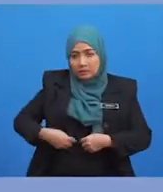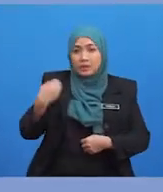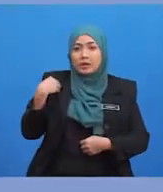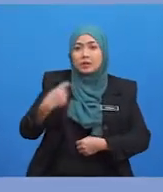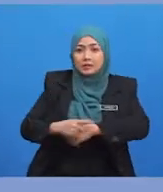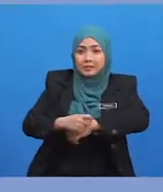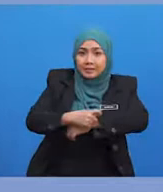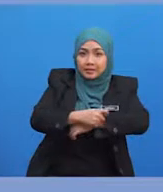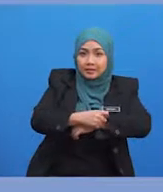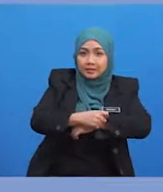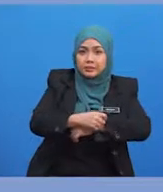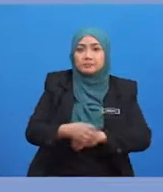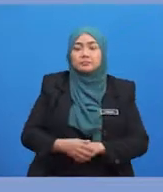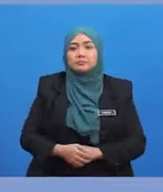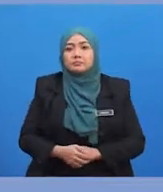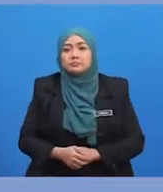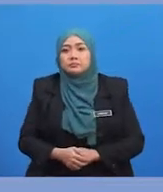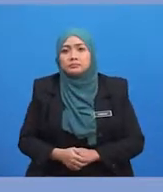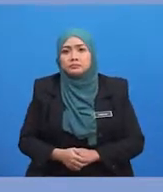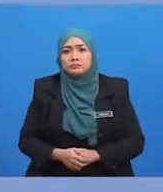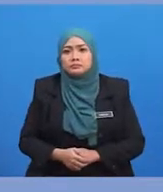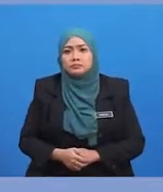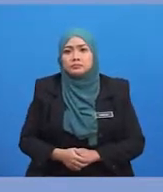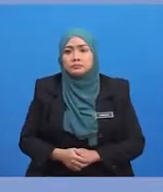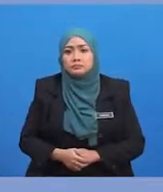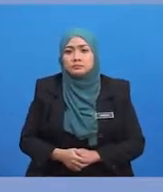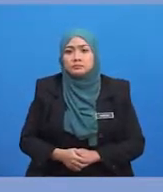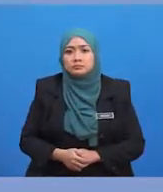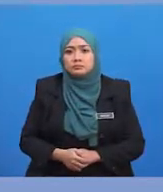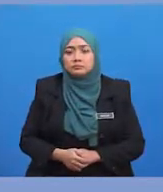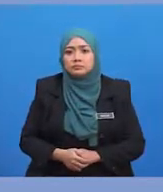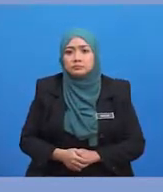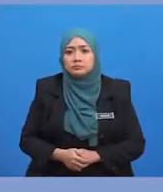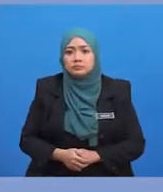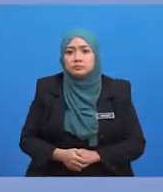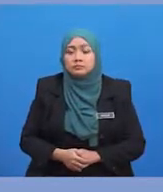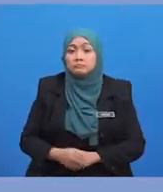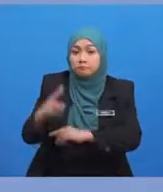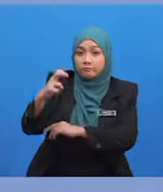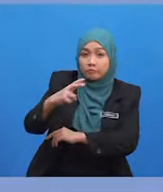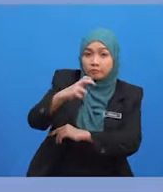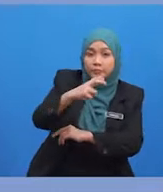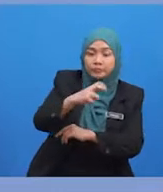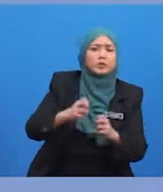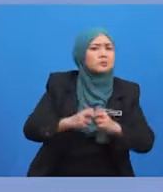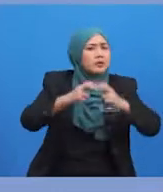ringworm dan penyakit athlete foot atau tinea. Virus pula sangat bahaya.